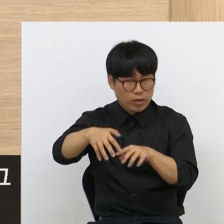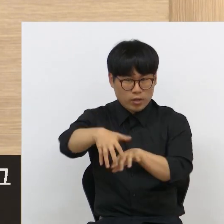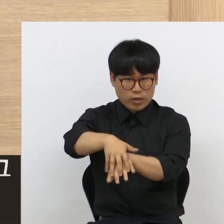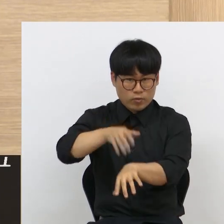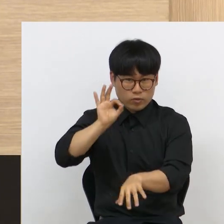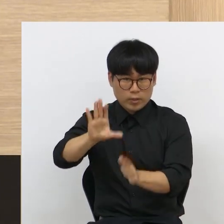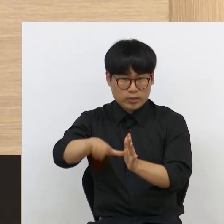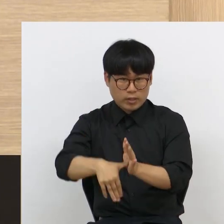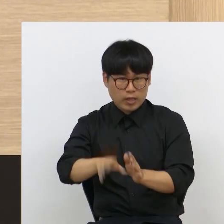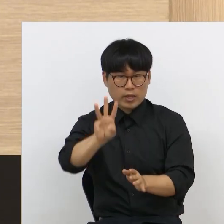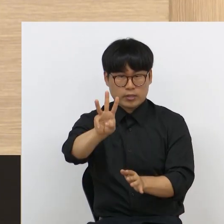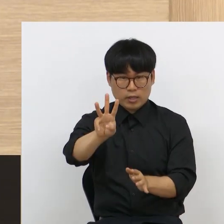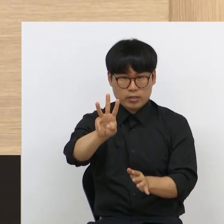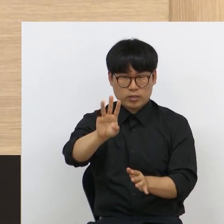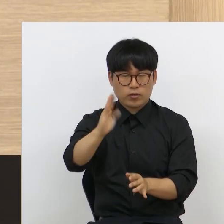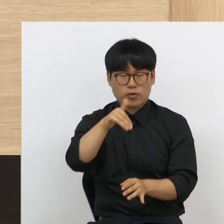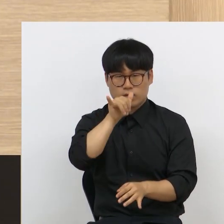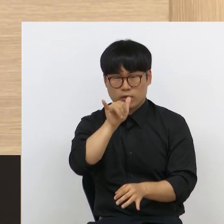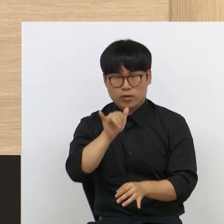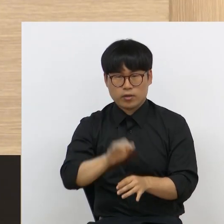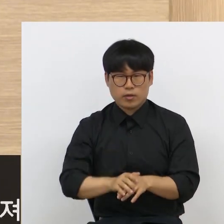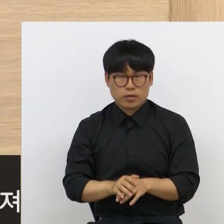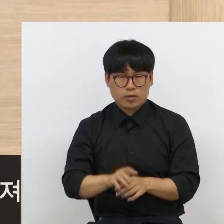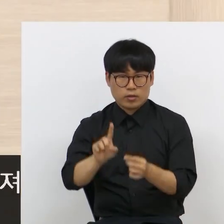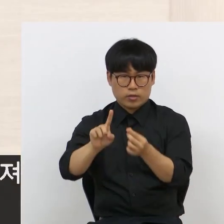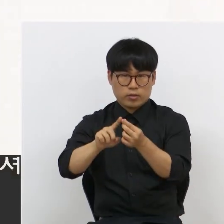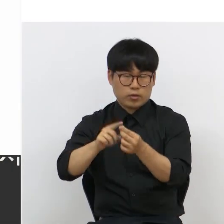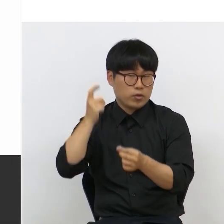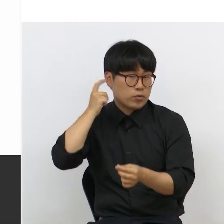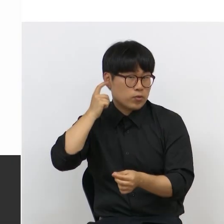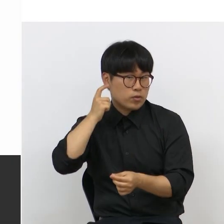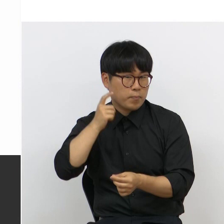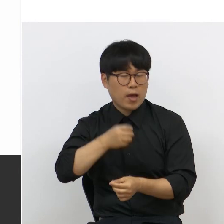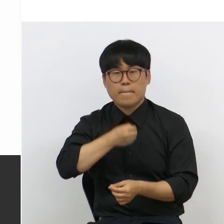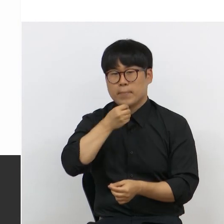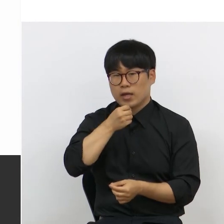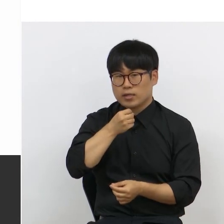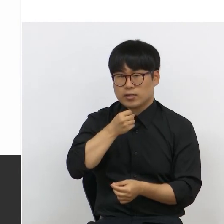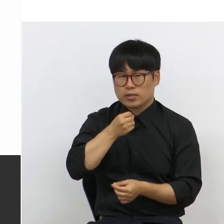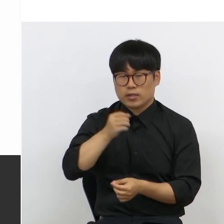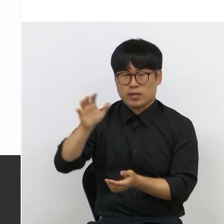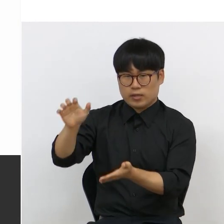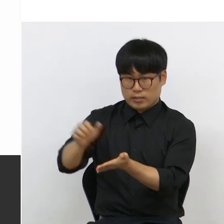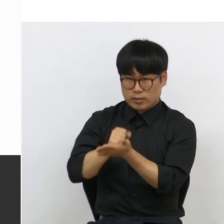가지로 이루어져 있죠. 여기 보시다시피 소리가 들어오면 마이크가 소리를